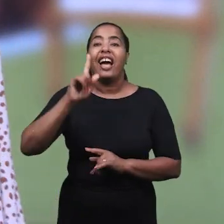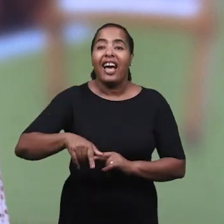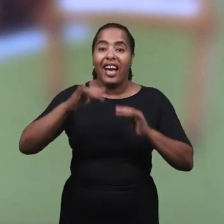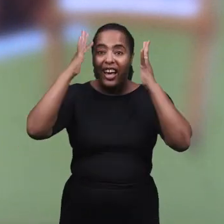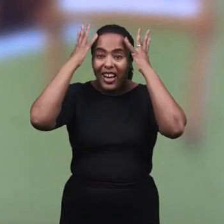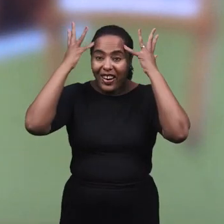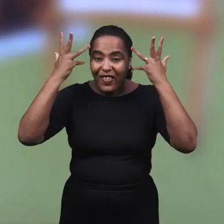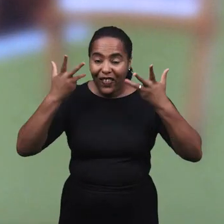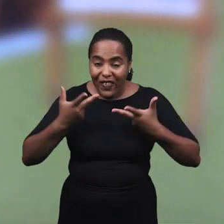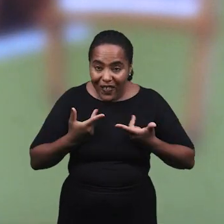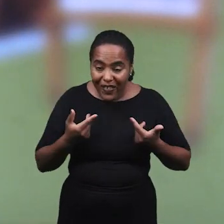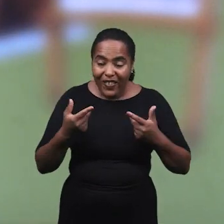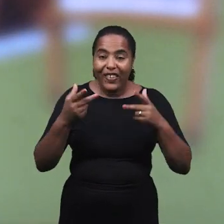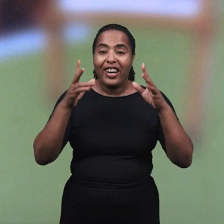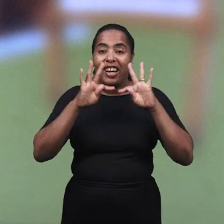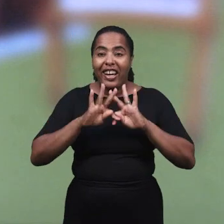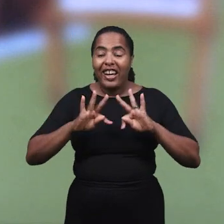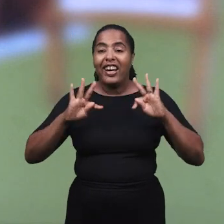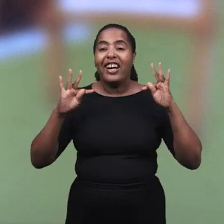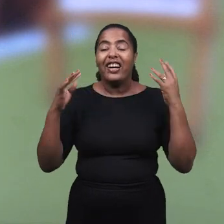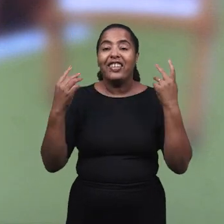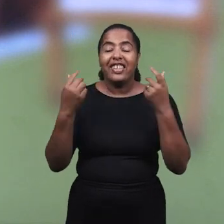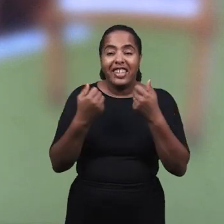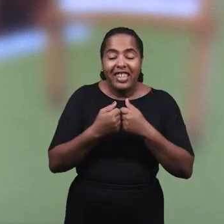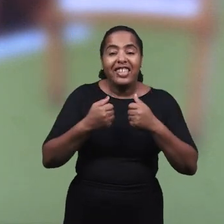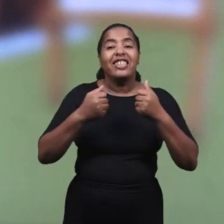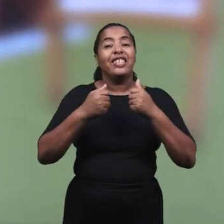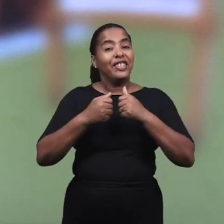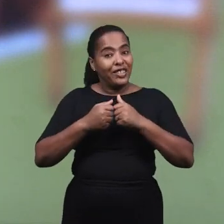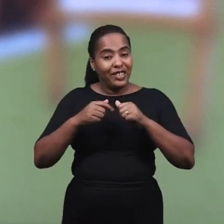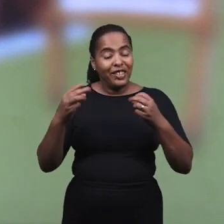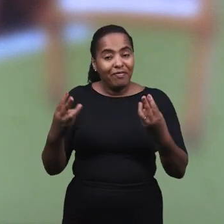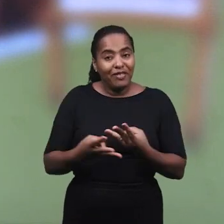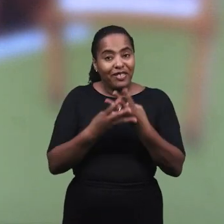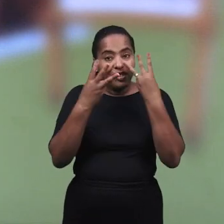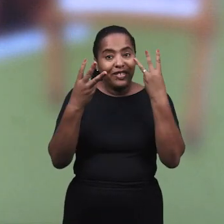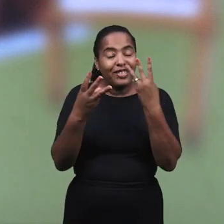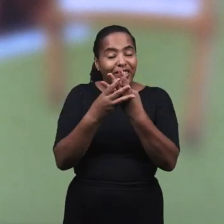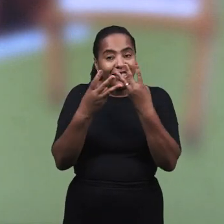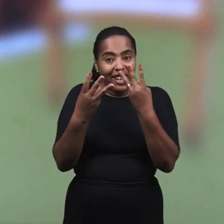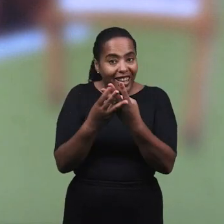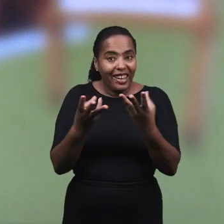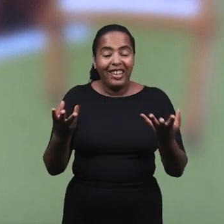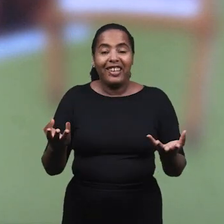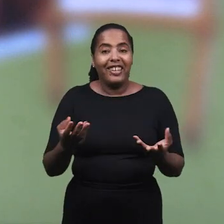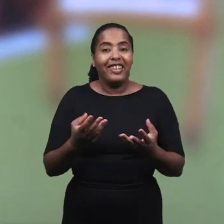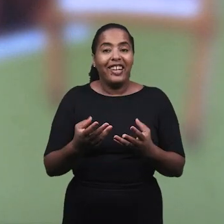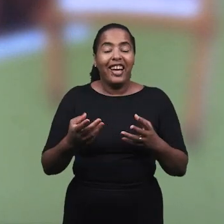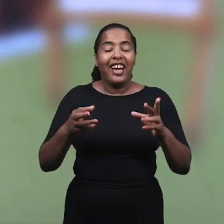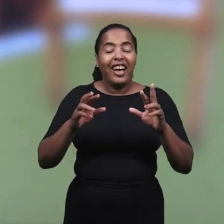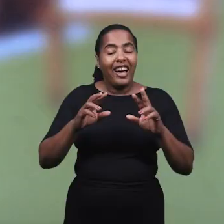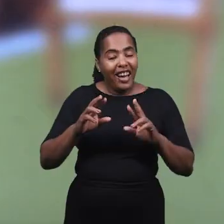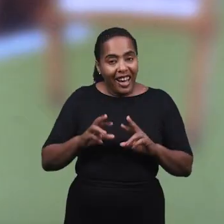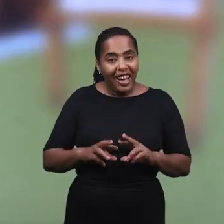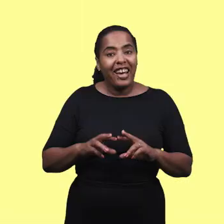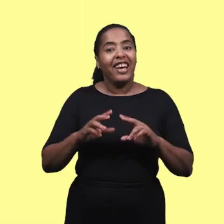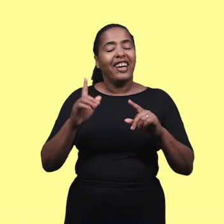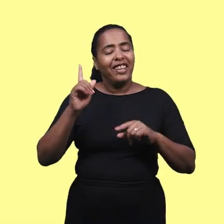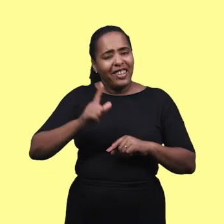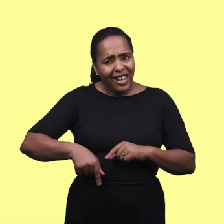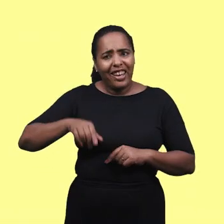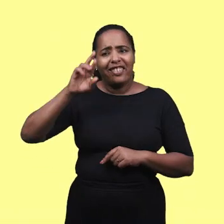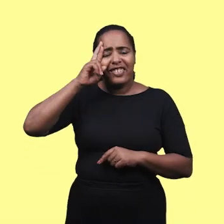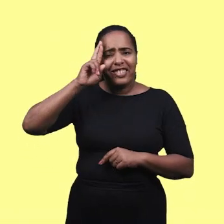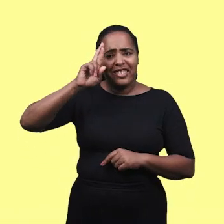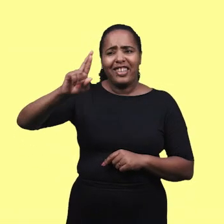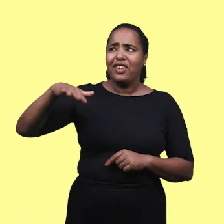Jésus est le lion de la tribu de Juda. La Bible appelle Jésus comme ça. Il est le lion de la tribu de Juda. Il est le